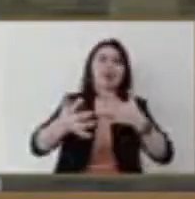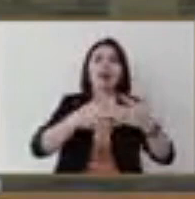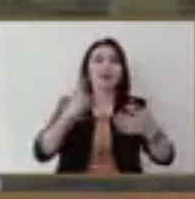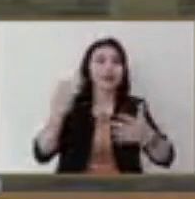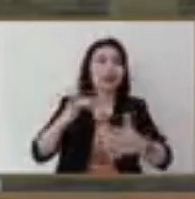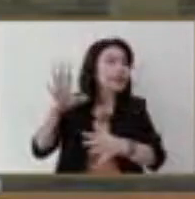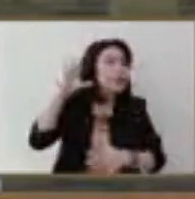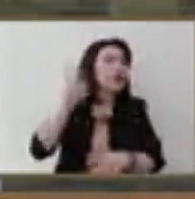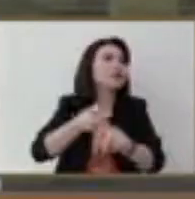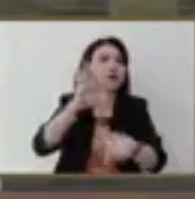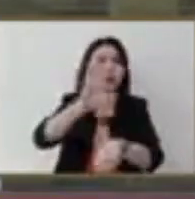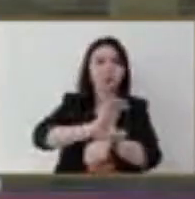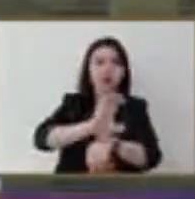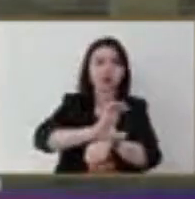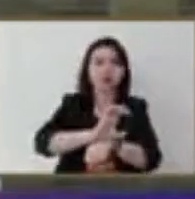simbahan.